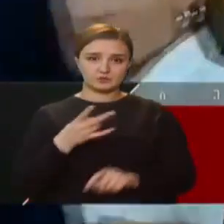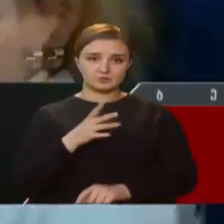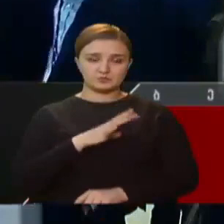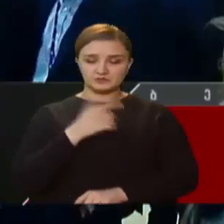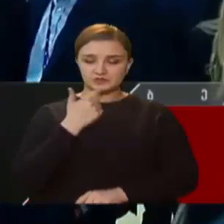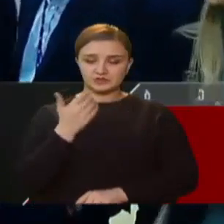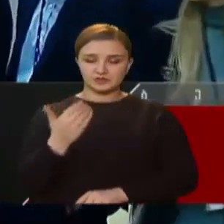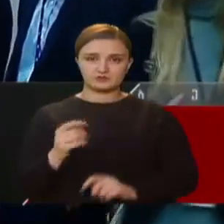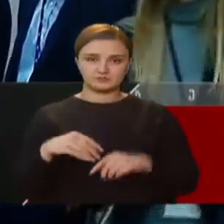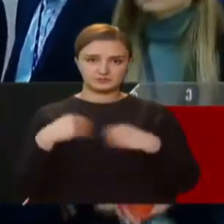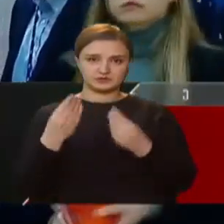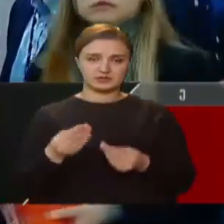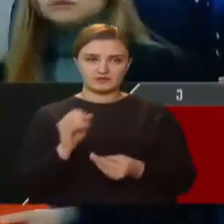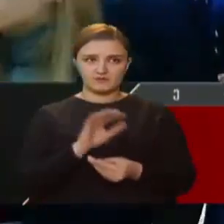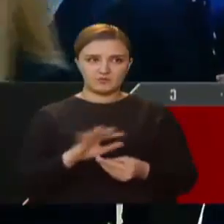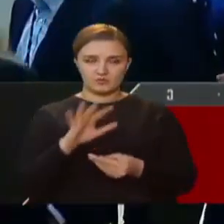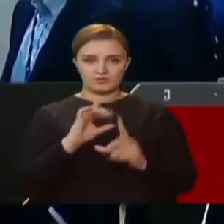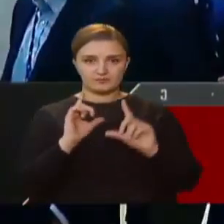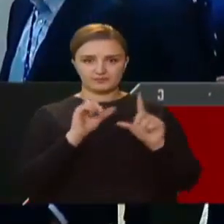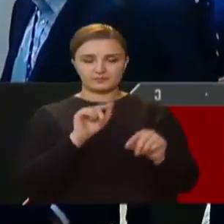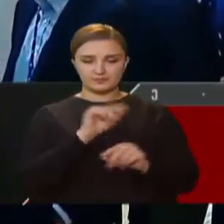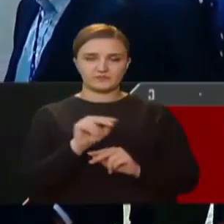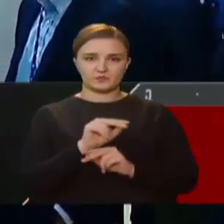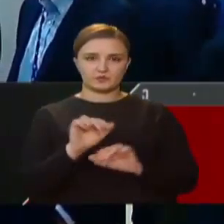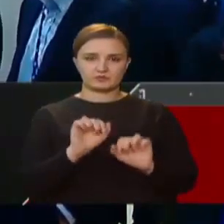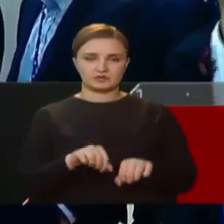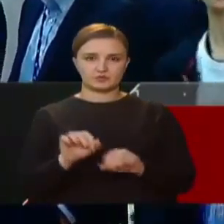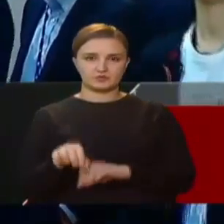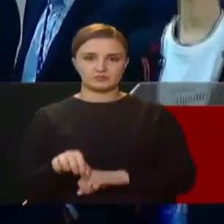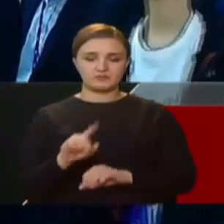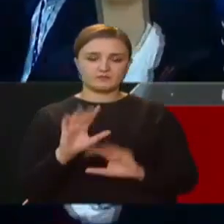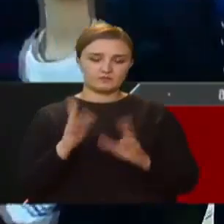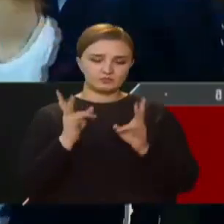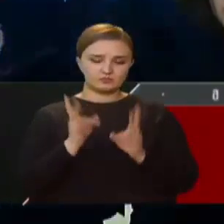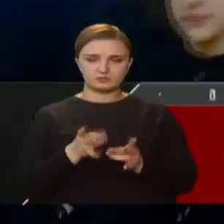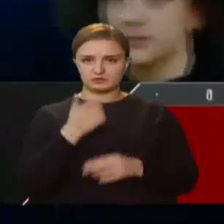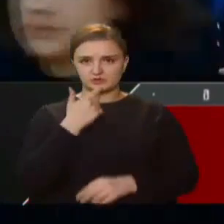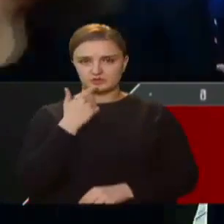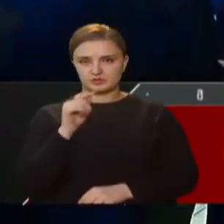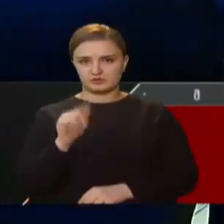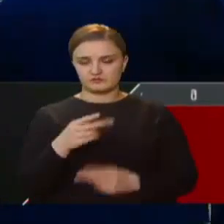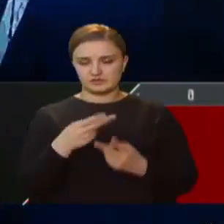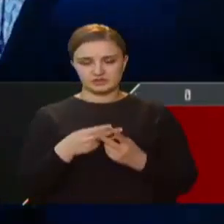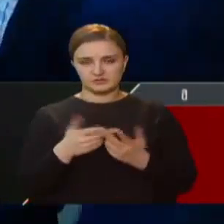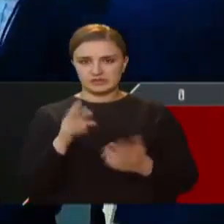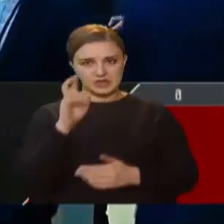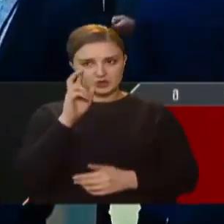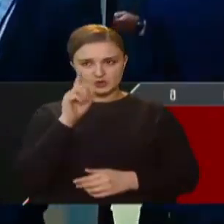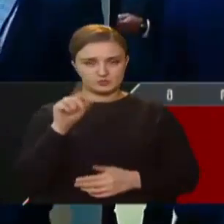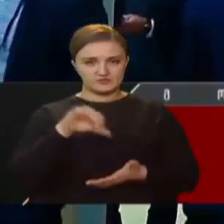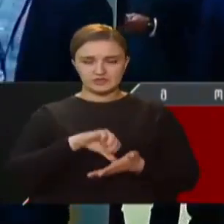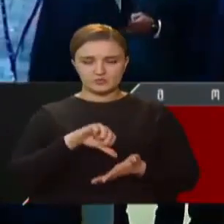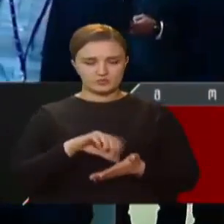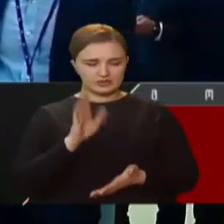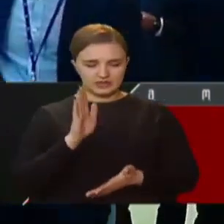მიხეილ სააკაშვილს მიეცეს ევროპაში გასვლის და იქ მკურნალობის საშუალება. Რამე რომ დაემართოს მიხეილ სააკაშვილს ციხეში, ხელისუფლების